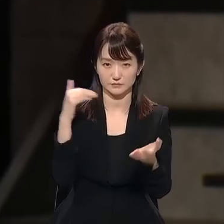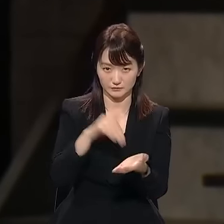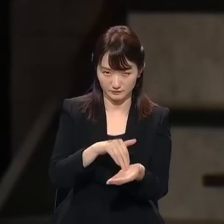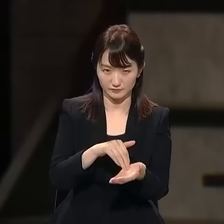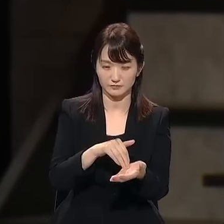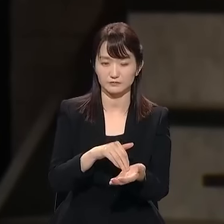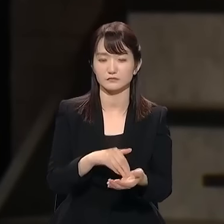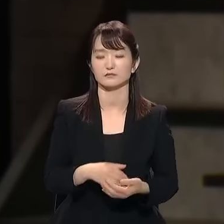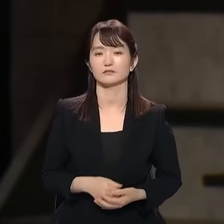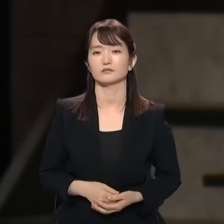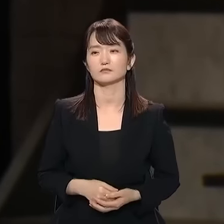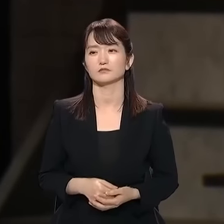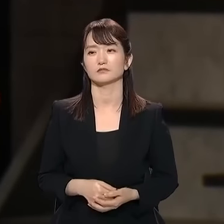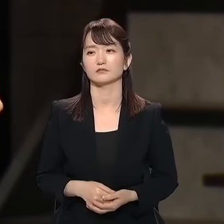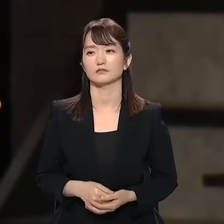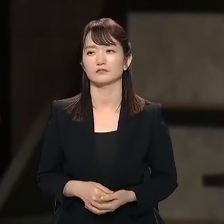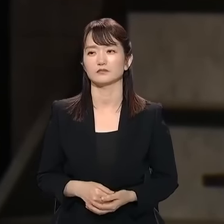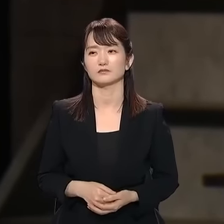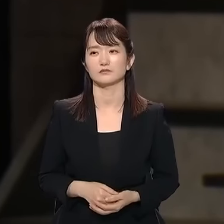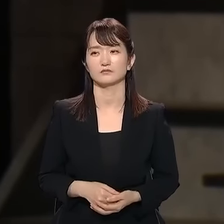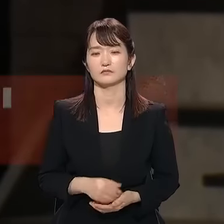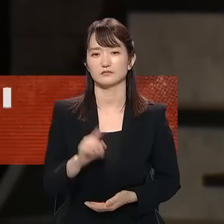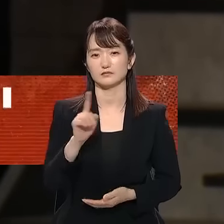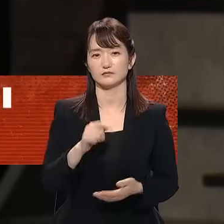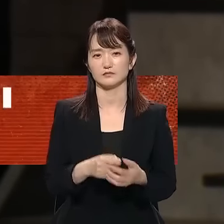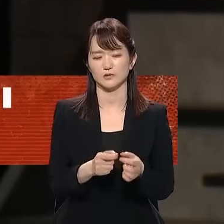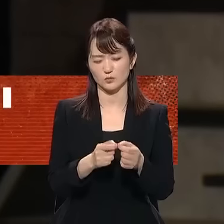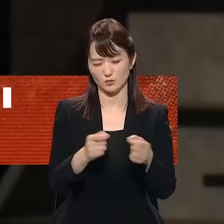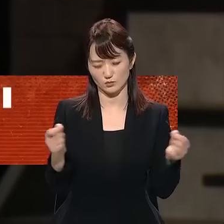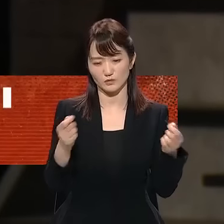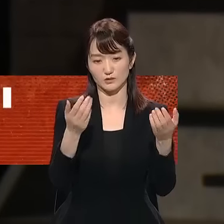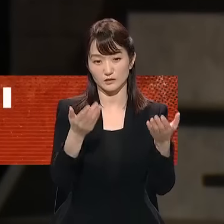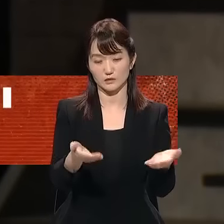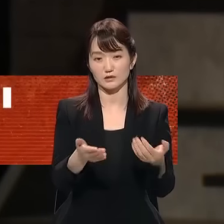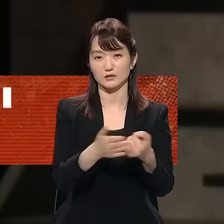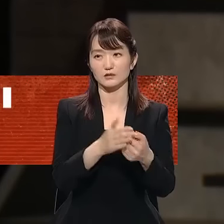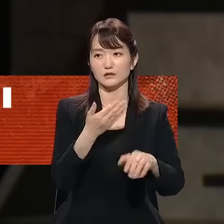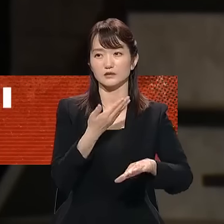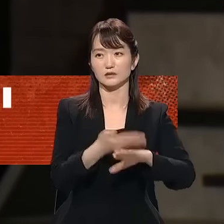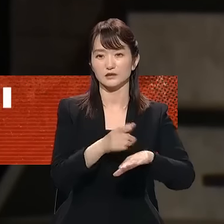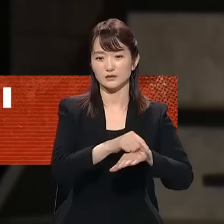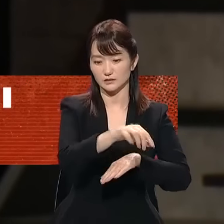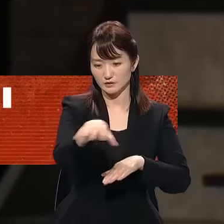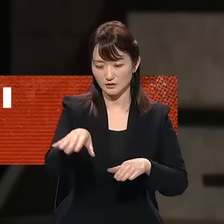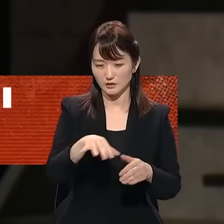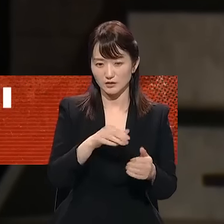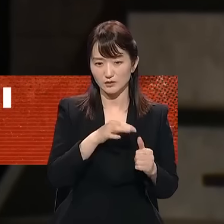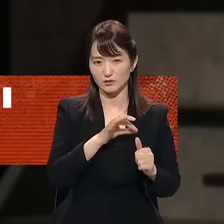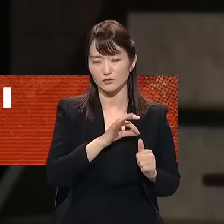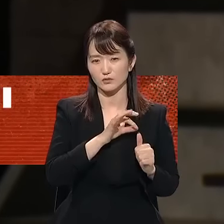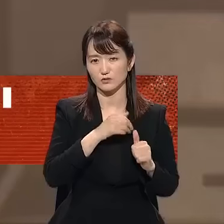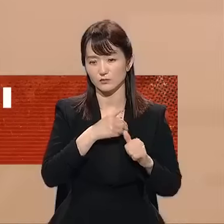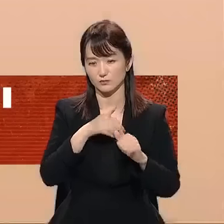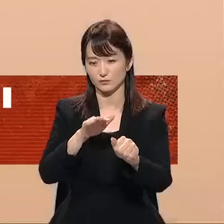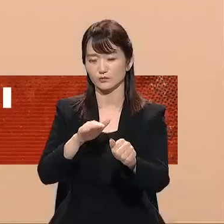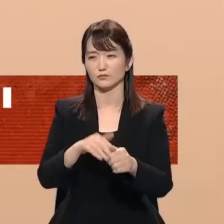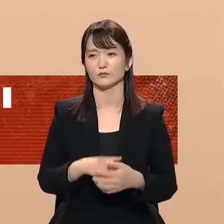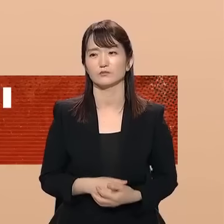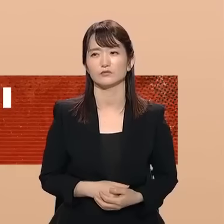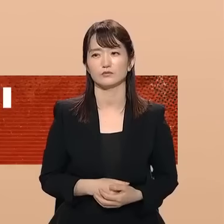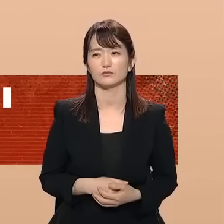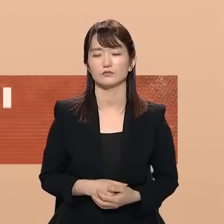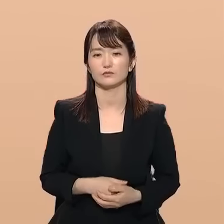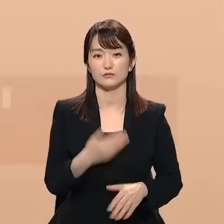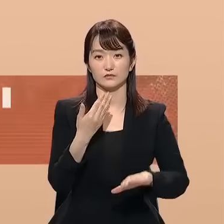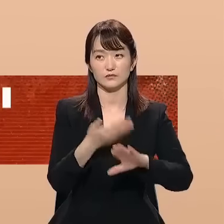했습니다 그런데 이제 뭔가 오랫동안 쉬기 때문에 타지역으로 발령이 나 버린 거예요 그런데이